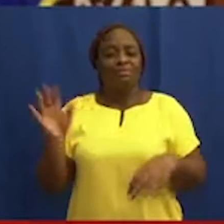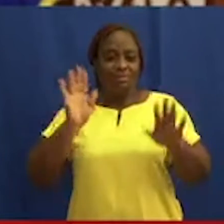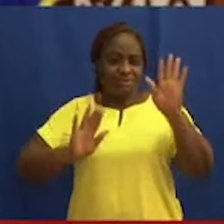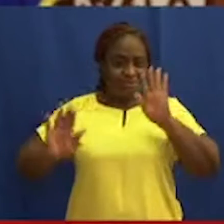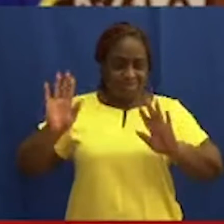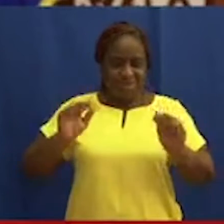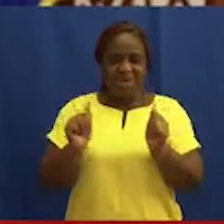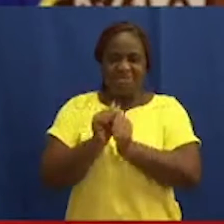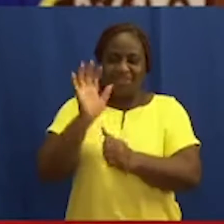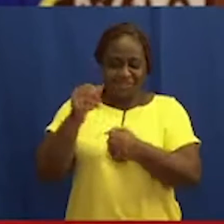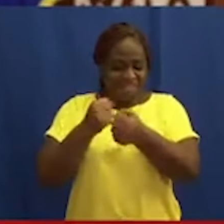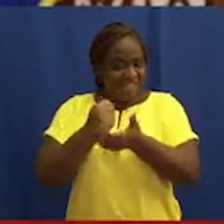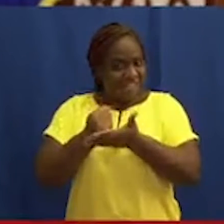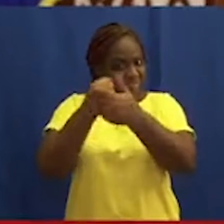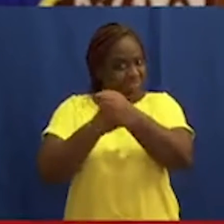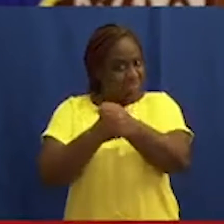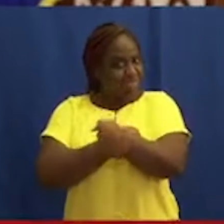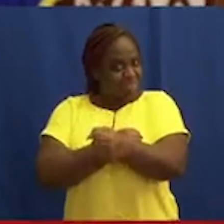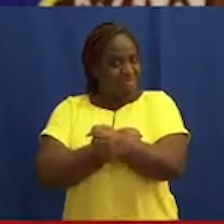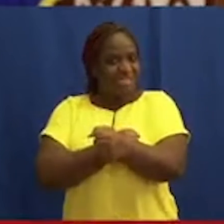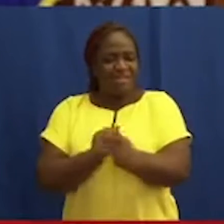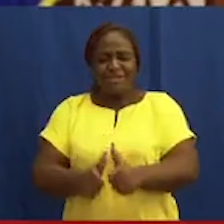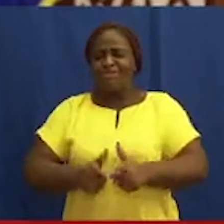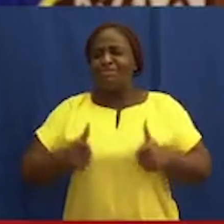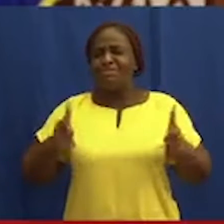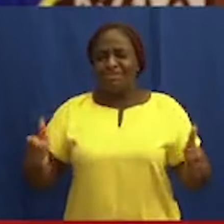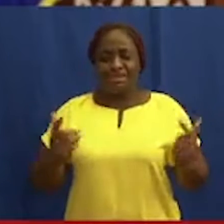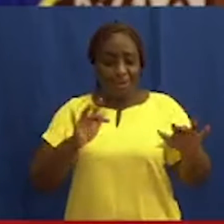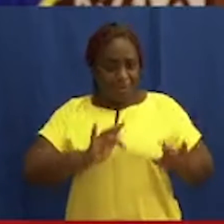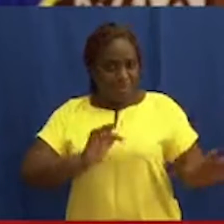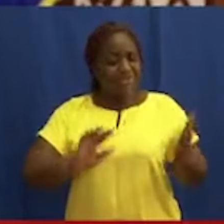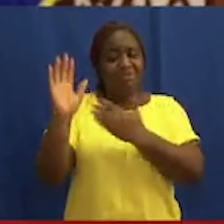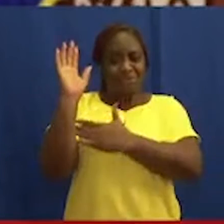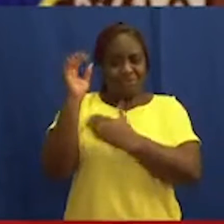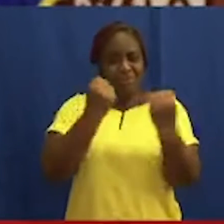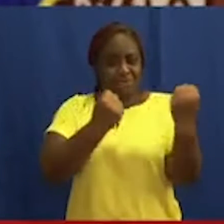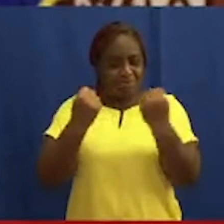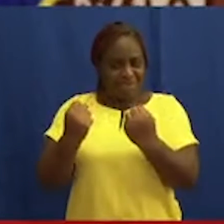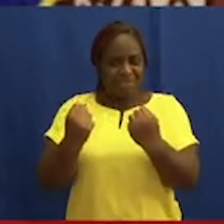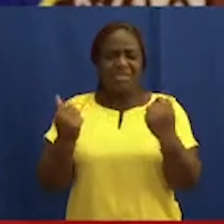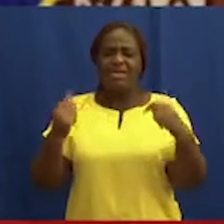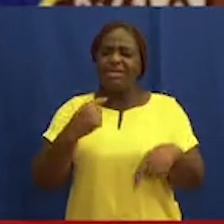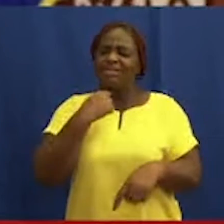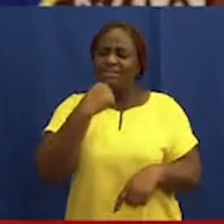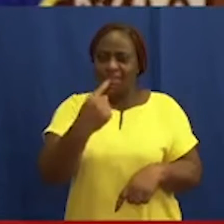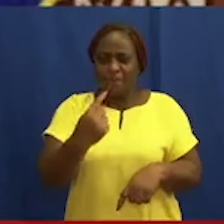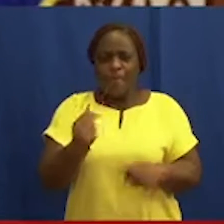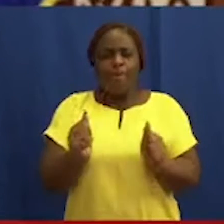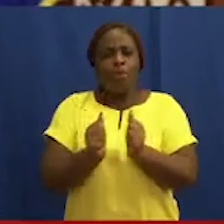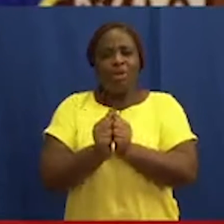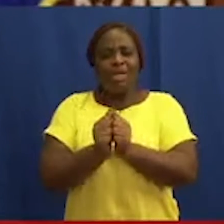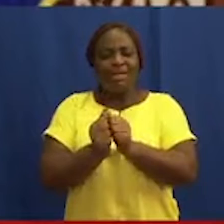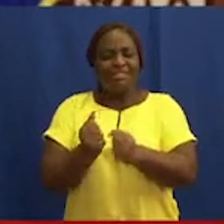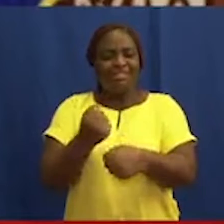ɗaya daga cikin ƙasashen da ba rasa rayuka da yawa ba a duniya. A gaskiyar lamari ma, Ghana ta samu